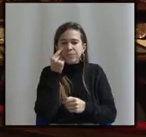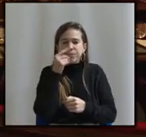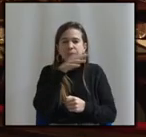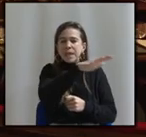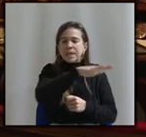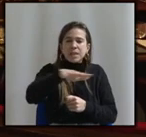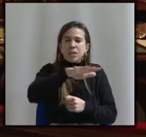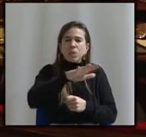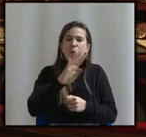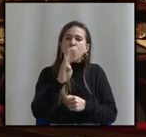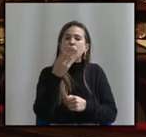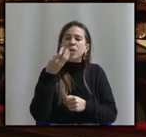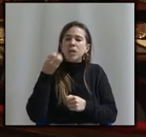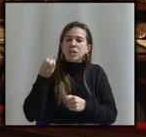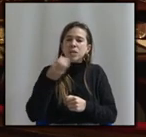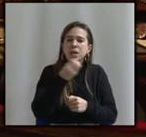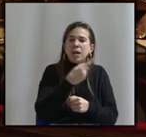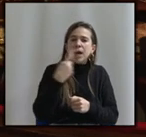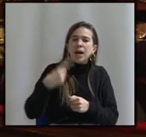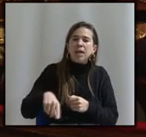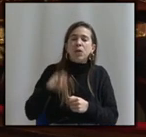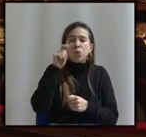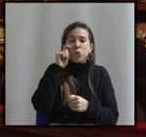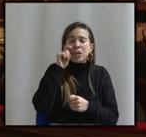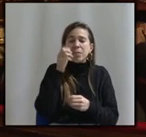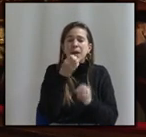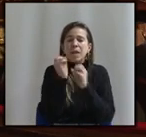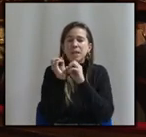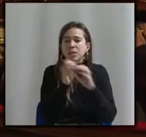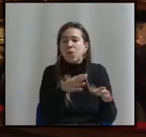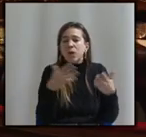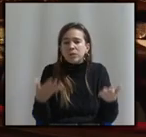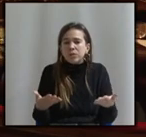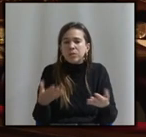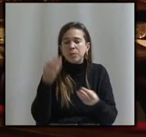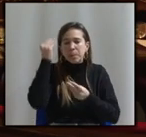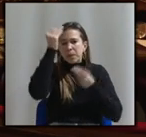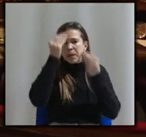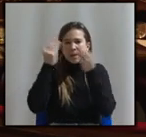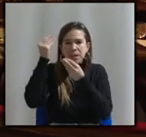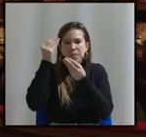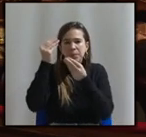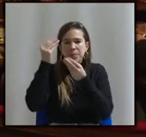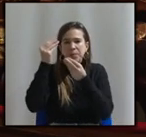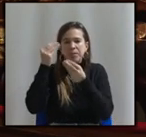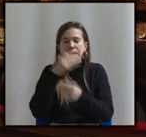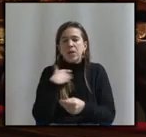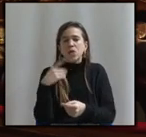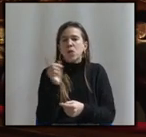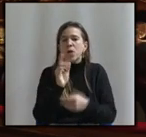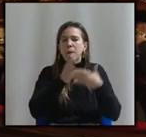4 Estacions que es practica el turisme de residus. Per tant, entenem que hi ha ciutadans que no volen fer el porta a